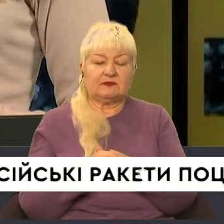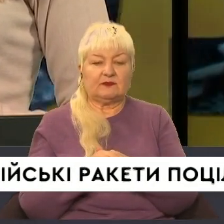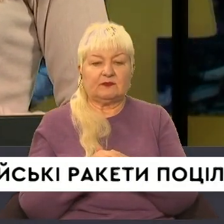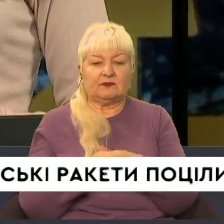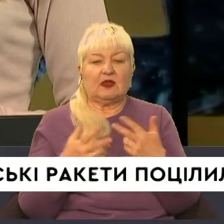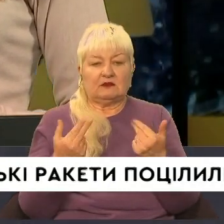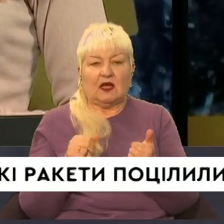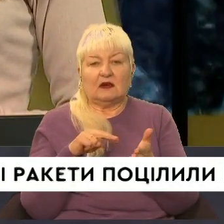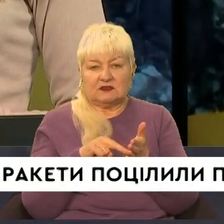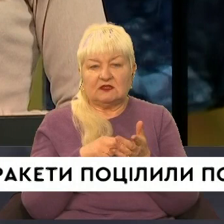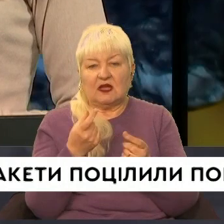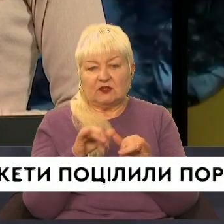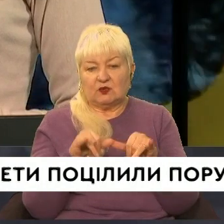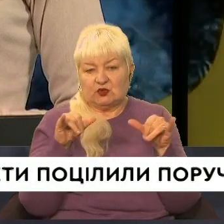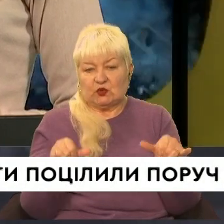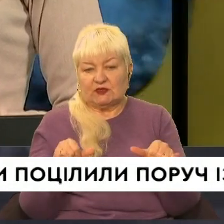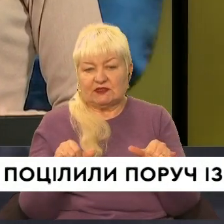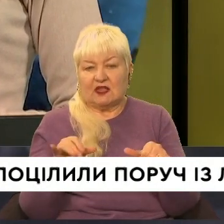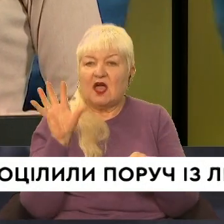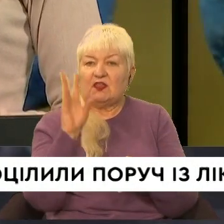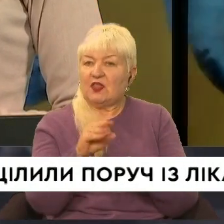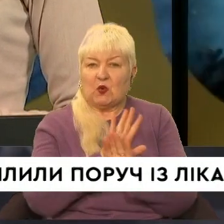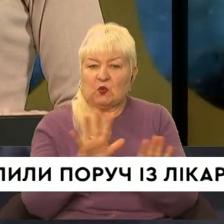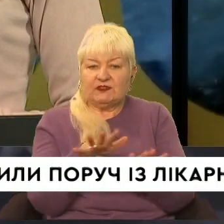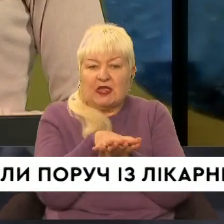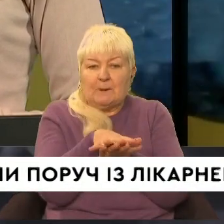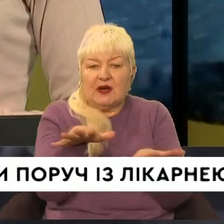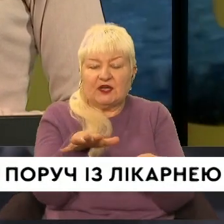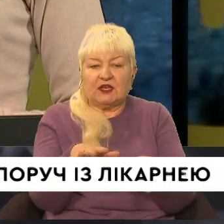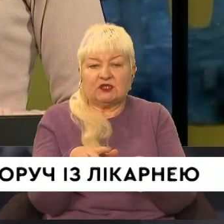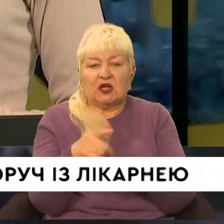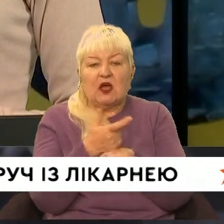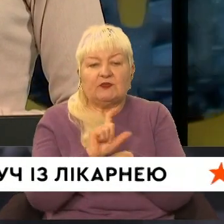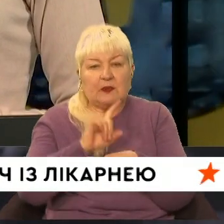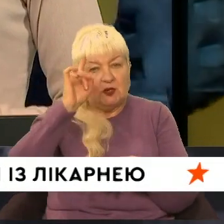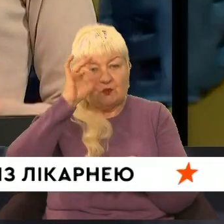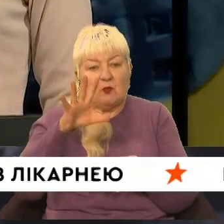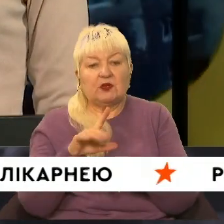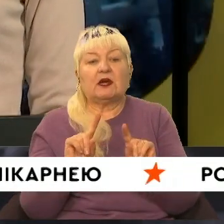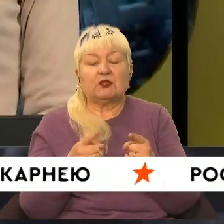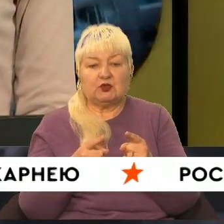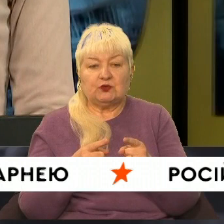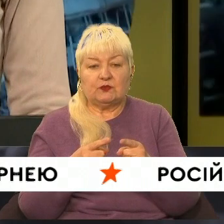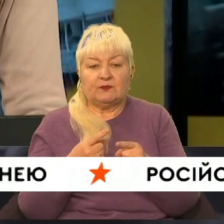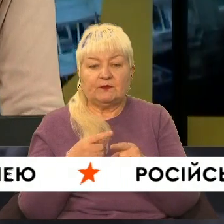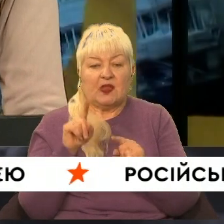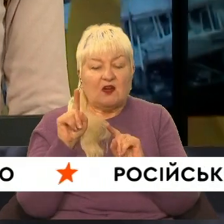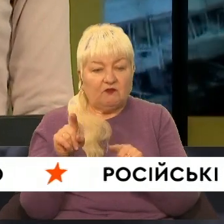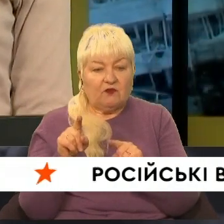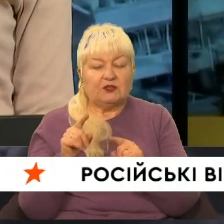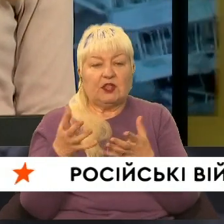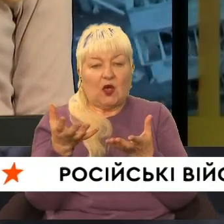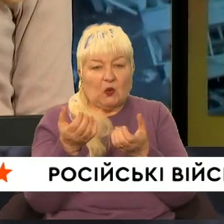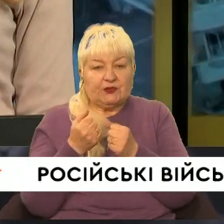Так, ціна трошки зросла. Зросла не скрізь, не у всіх мережах. Зросла не в найбільш популярних. Чому? Тому що вони саме